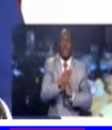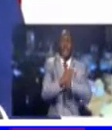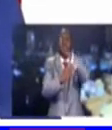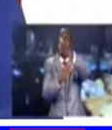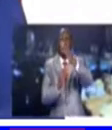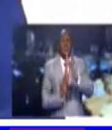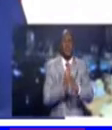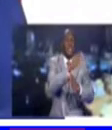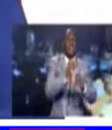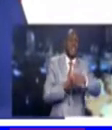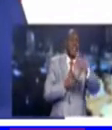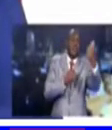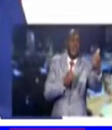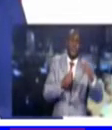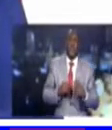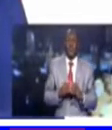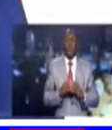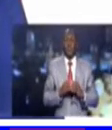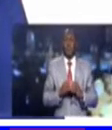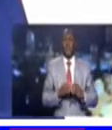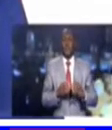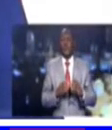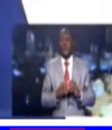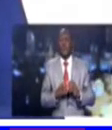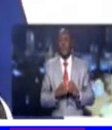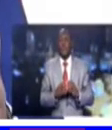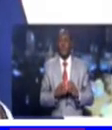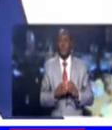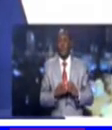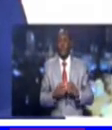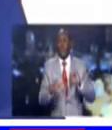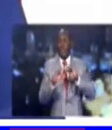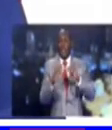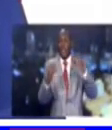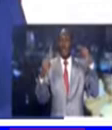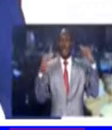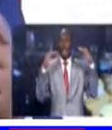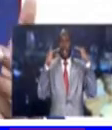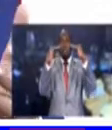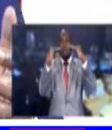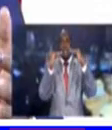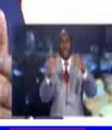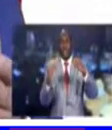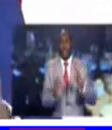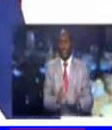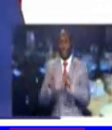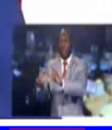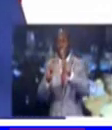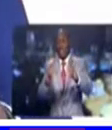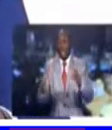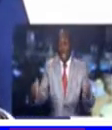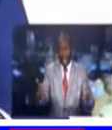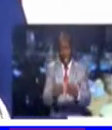ainsi à d'autres par conséquent en limitant les déplacements et nos rassemblements